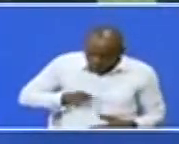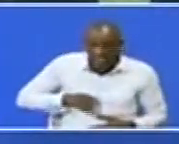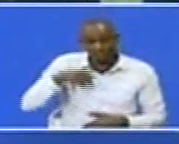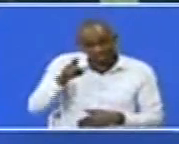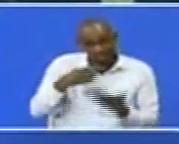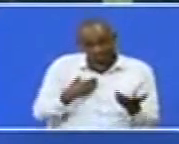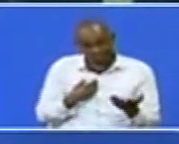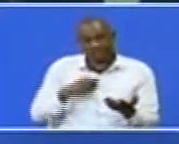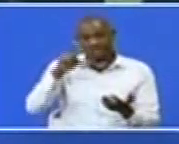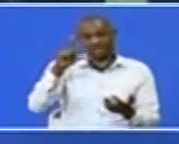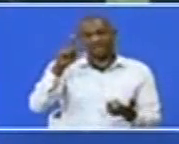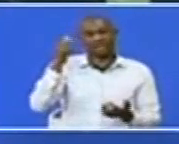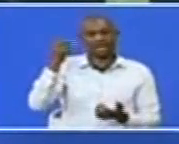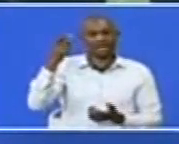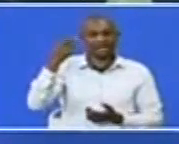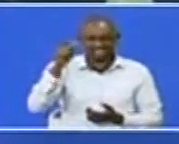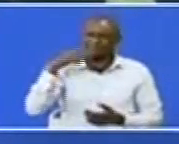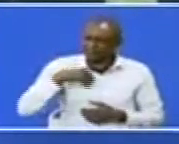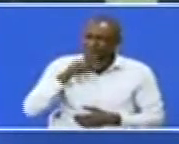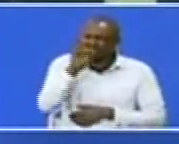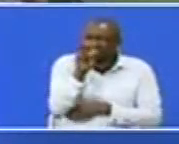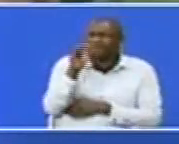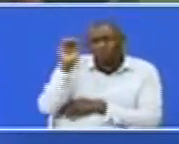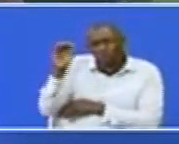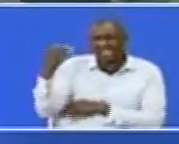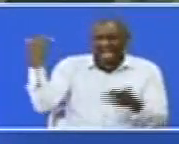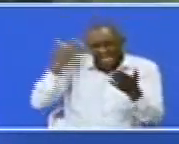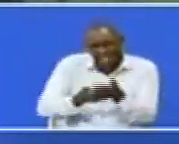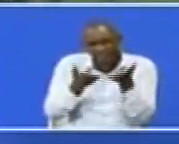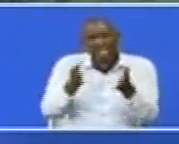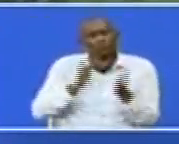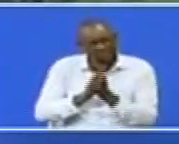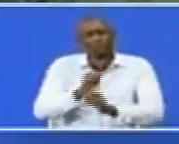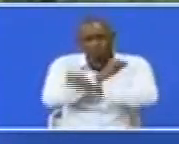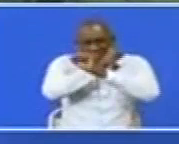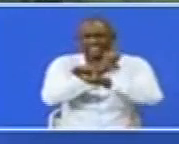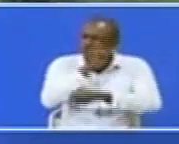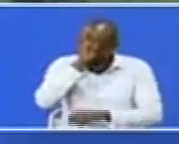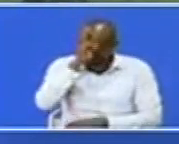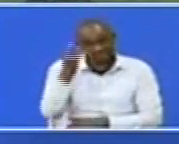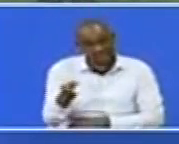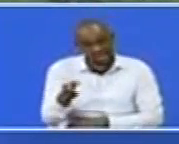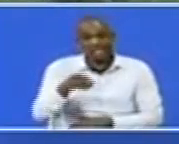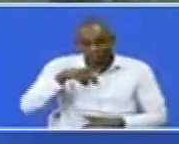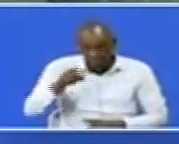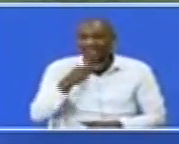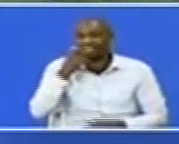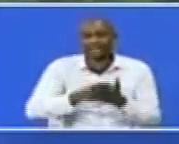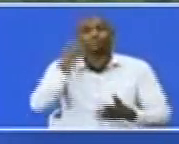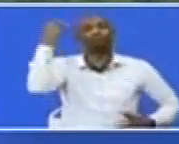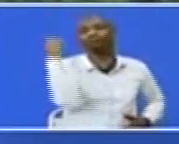anayeitwa Juliana Langat alionekana asubuhi na mapema akiwasili chini ya ulinzi mkali wa polisi na kuachia barua